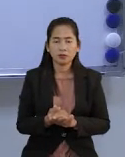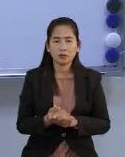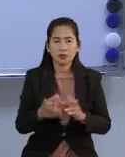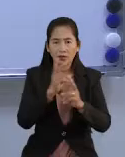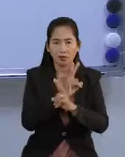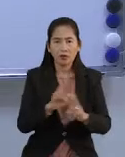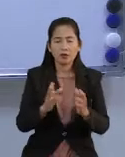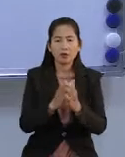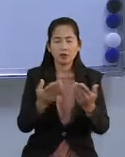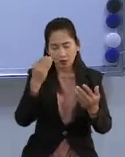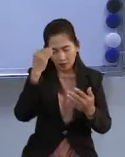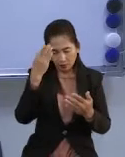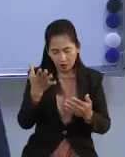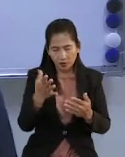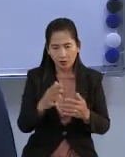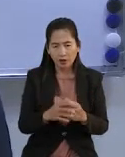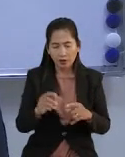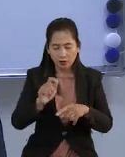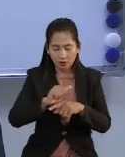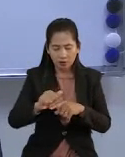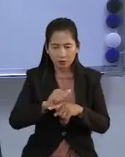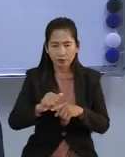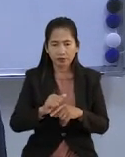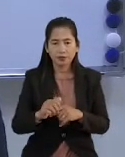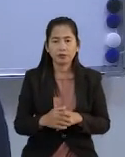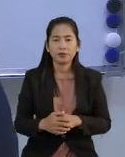sống tiếm siêu phở bịch là bấy phơ lùm hạt.